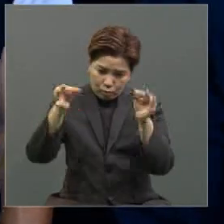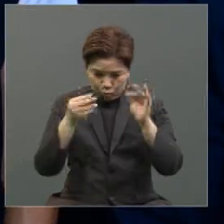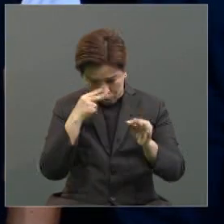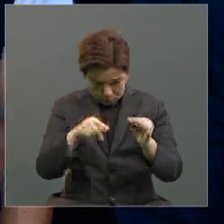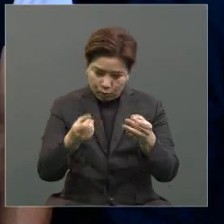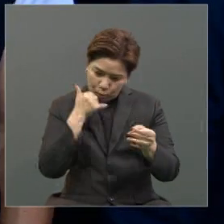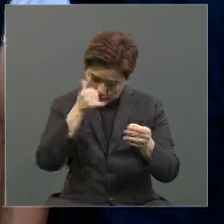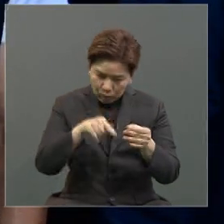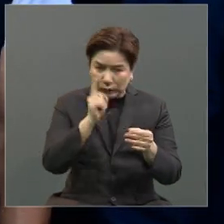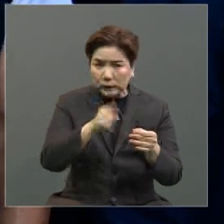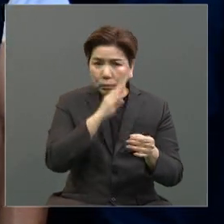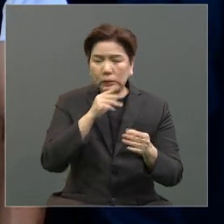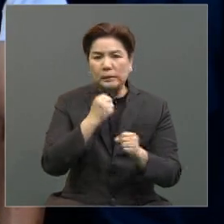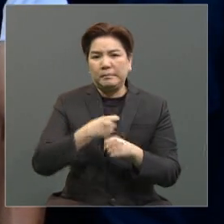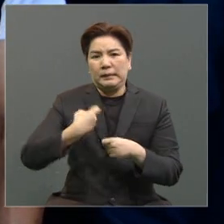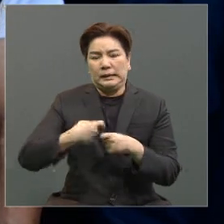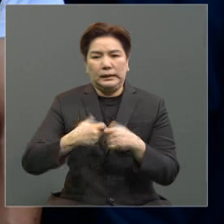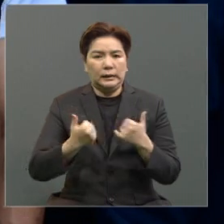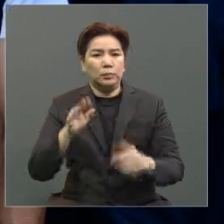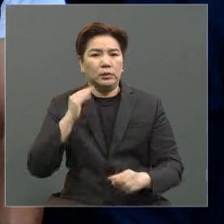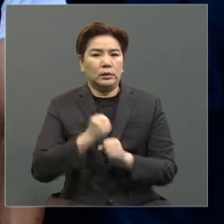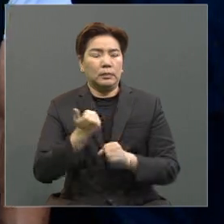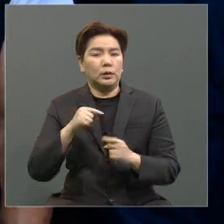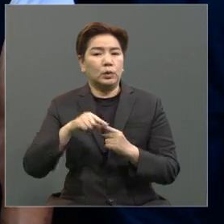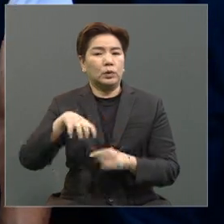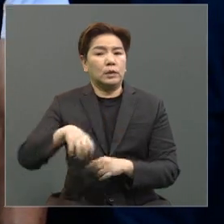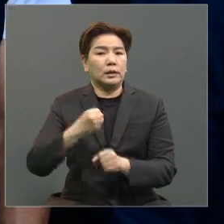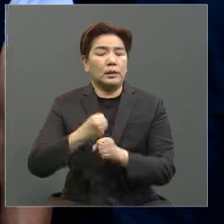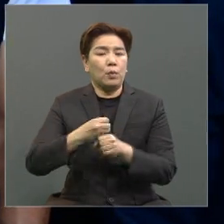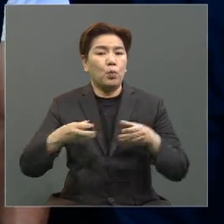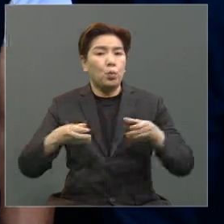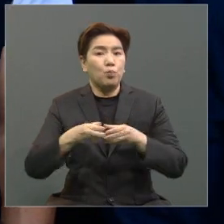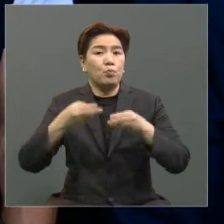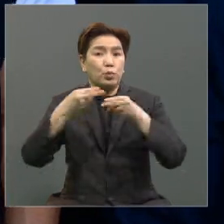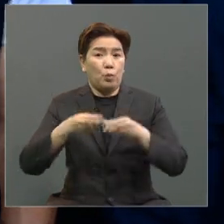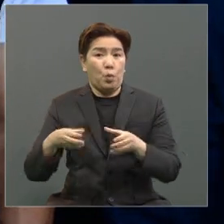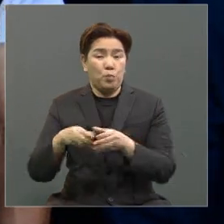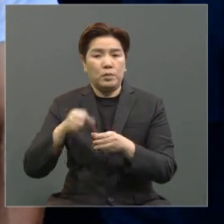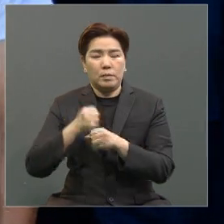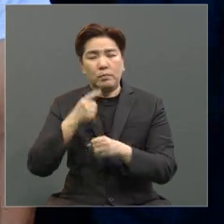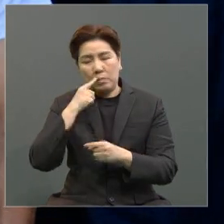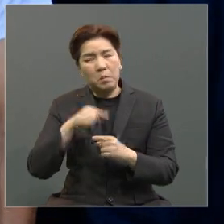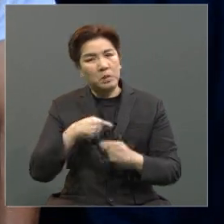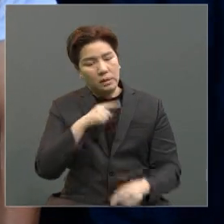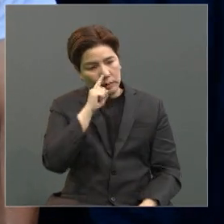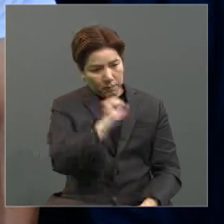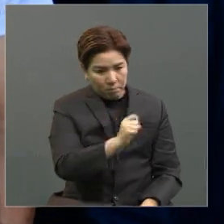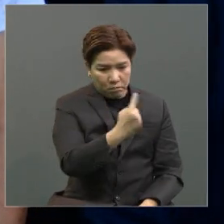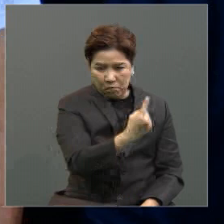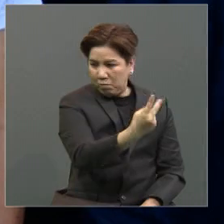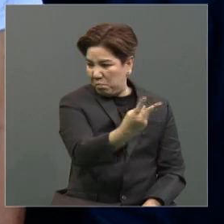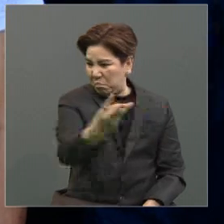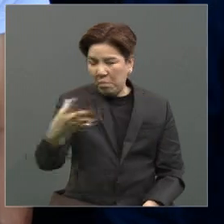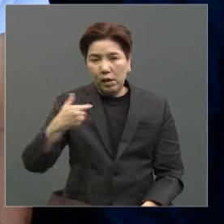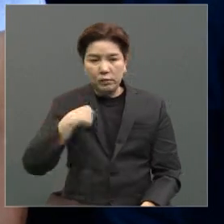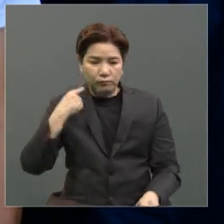ๆนะฮะก็จะทำงานยากขึ้นนิดนึงนะครับทีนี้ทางด้านการทำงานของทีมเฉพาะกิจนาคราชเนี่ยเขบอกตอนนี้คือมันเยอะมากเขาก็เลยต้องติด